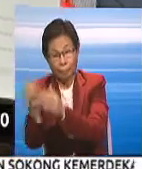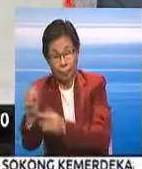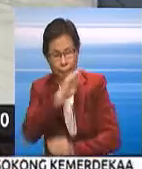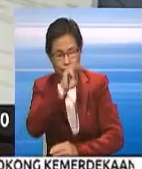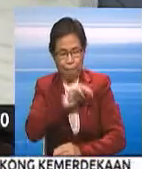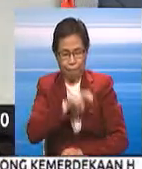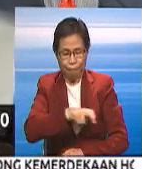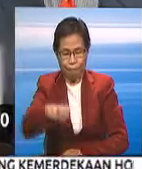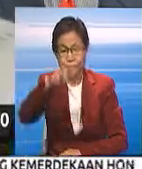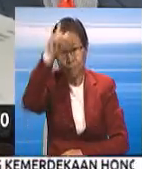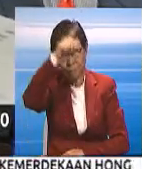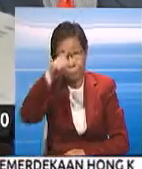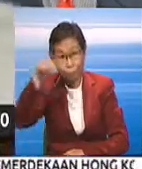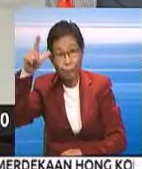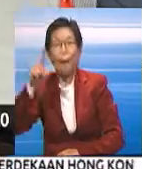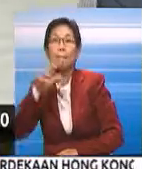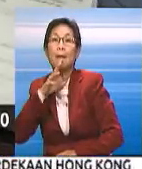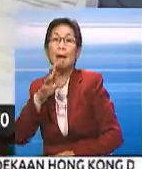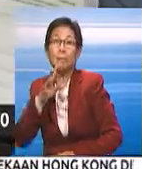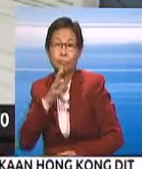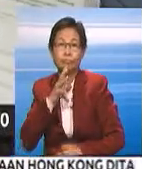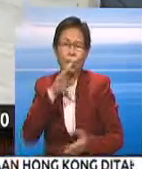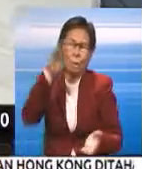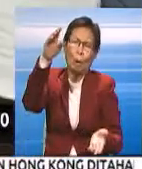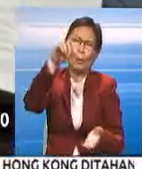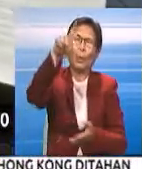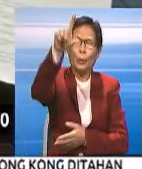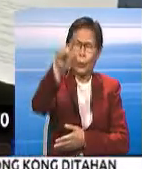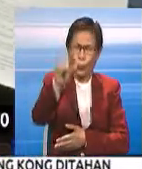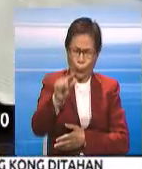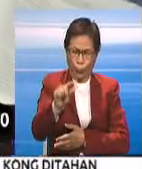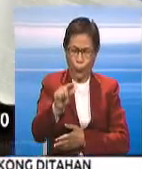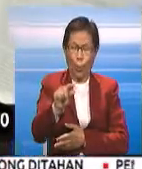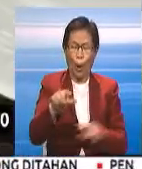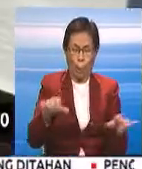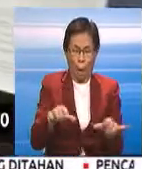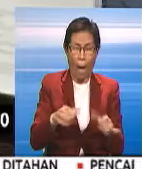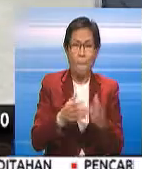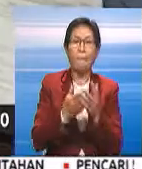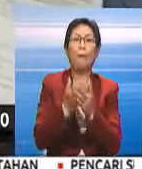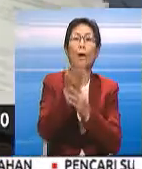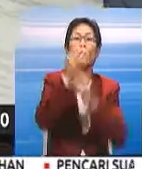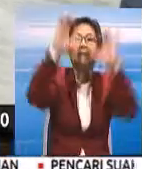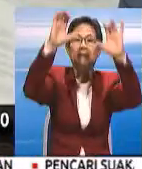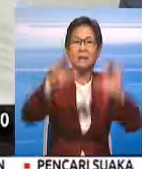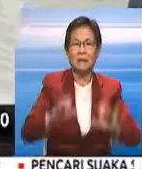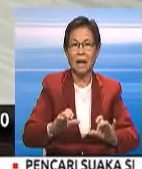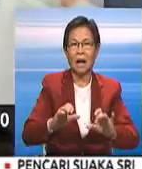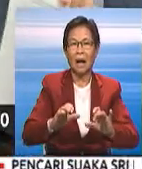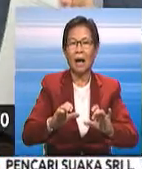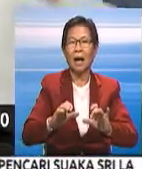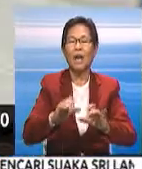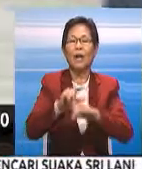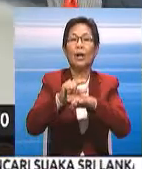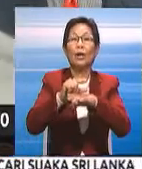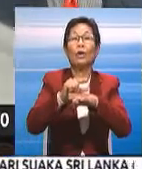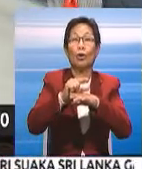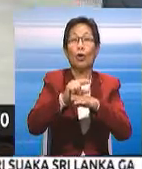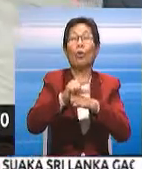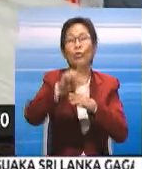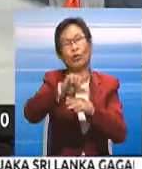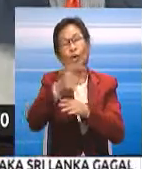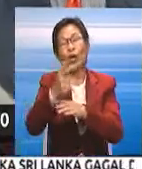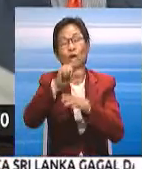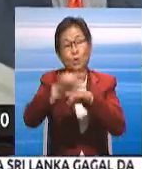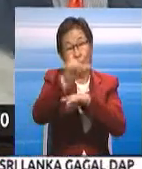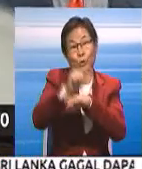Menteri Pengangkutan Anthony Lok berkata, pengurangan kadar itu yang dilaksanakan melalui kaedah kontra user fee. Ia juga